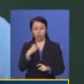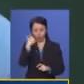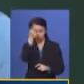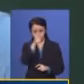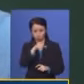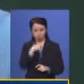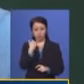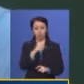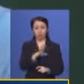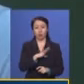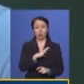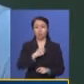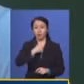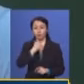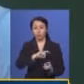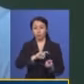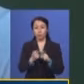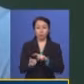взрослую борьбу. И я